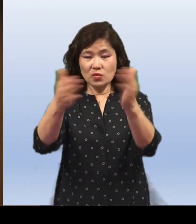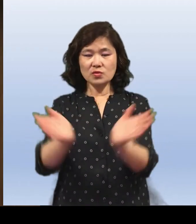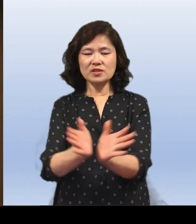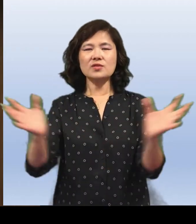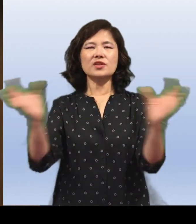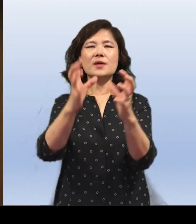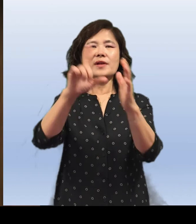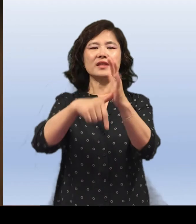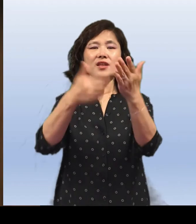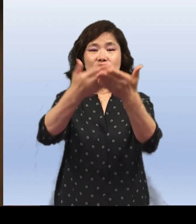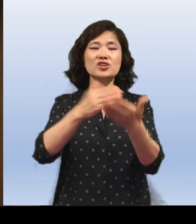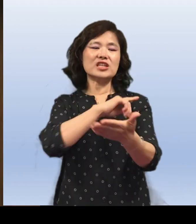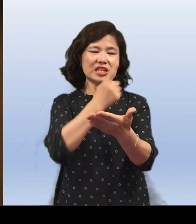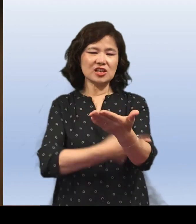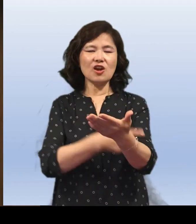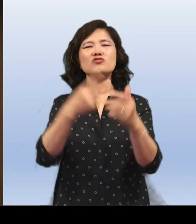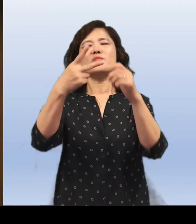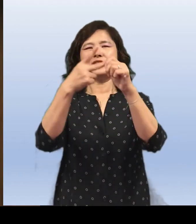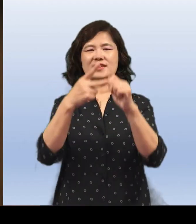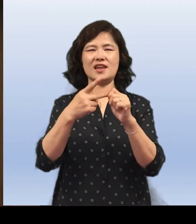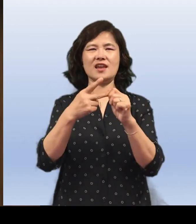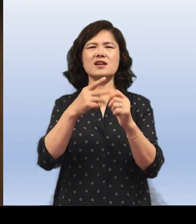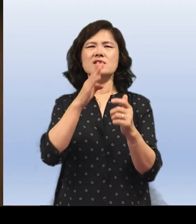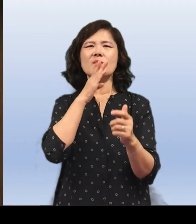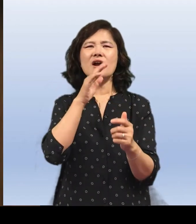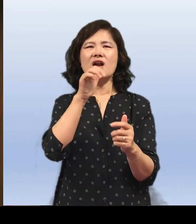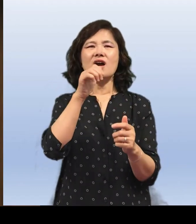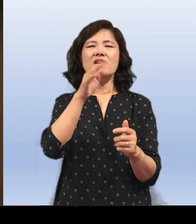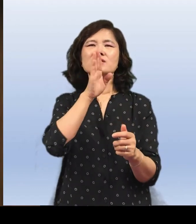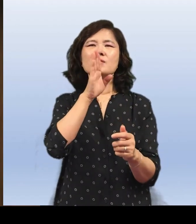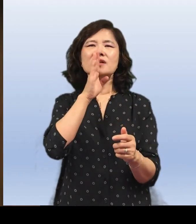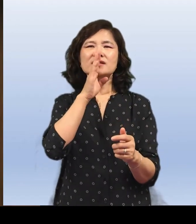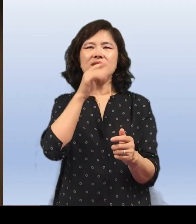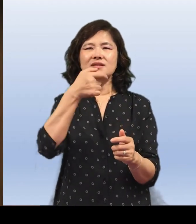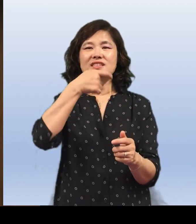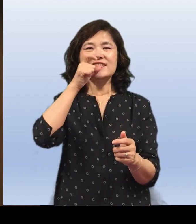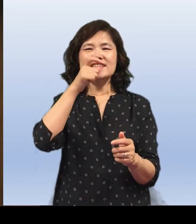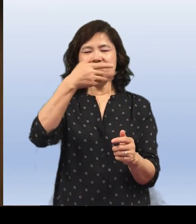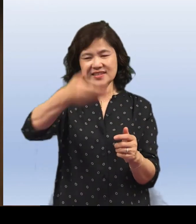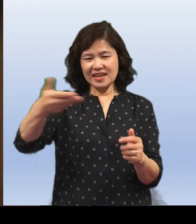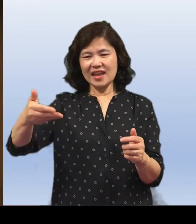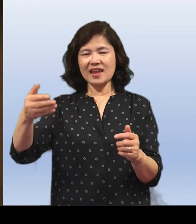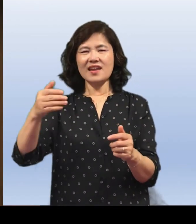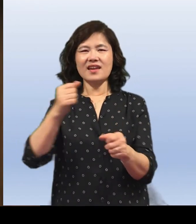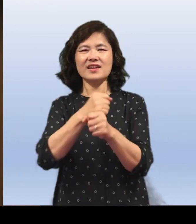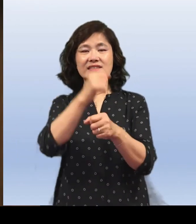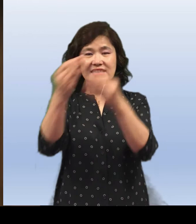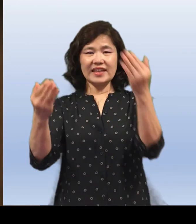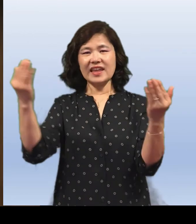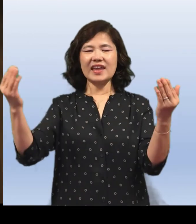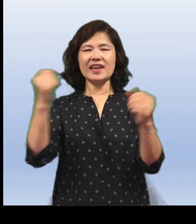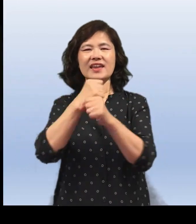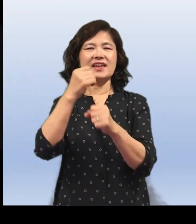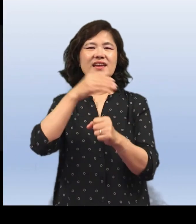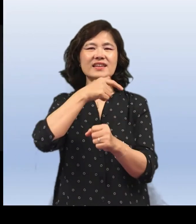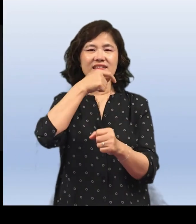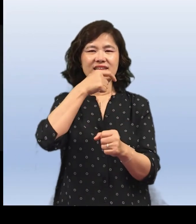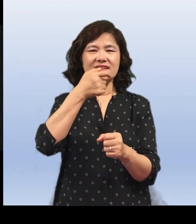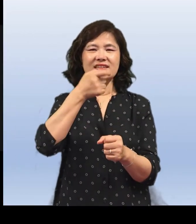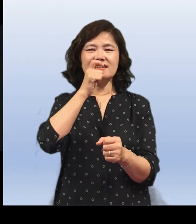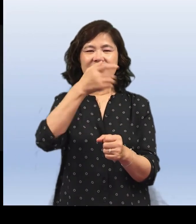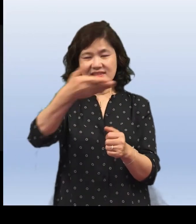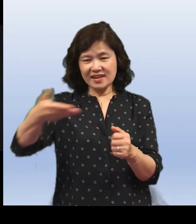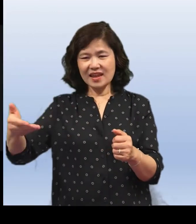때에 주시는 능력, 이것을 바로 헐몬의 이슬에 비유하고 있는 것을 보게 됩니다. 본문 3절을 함께